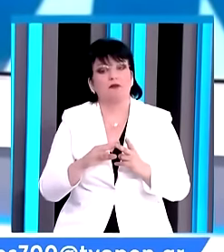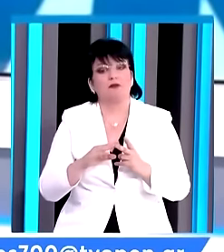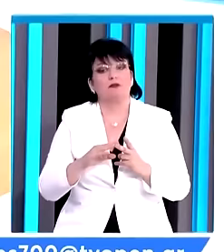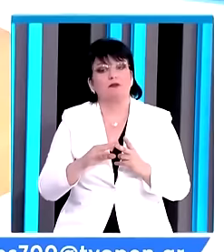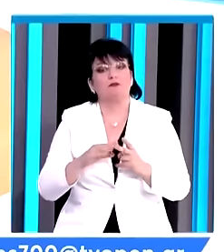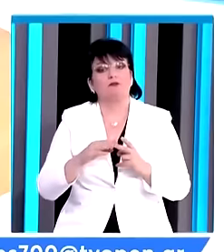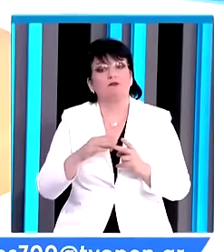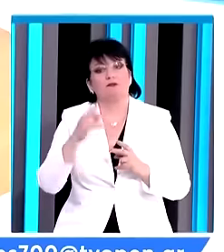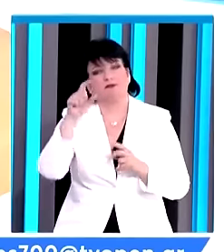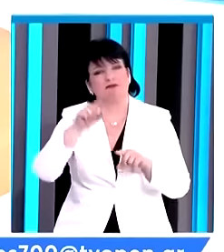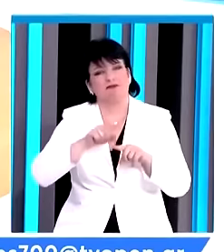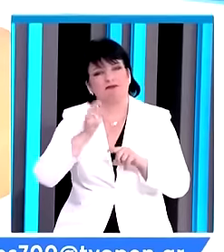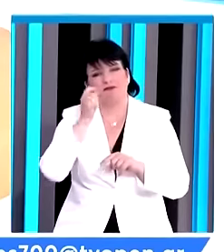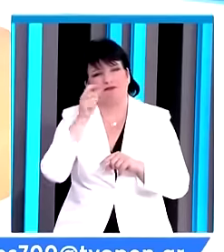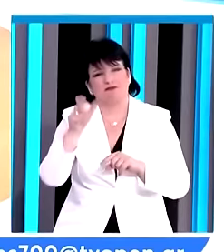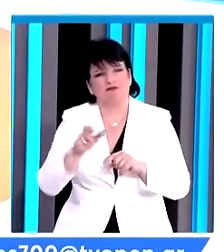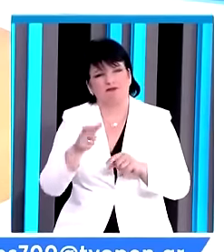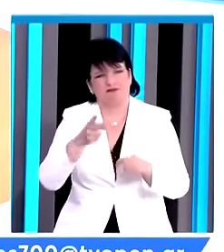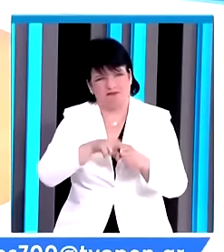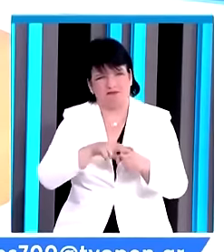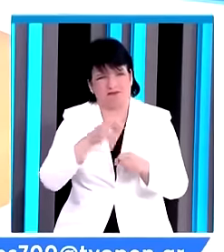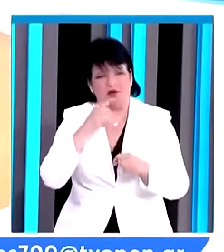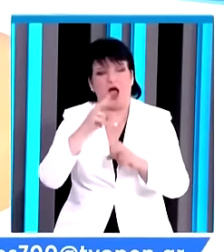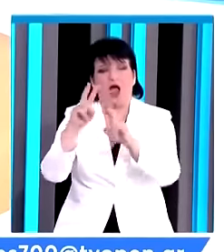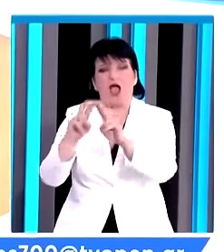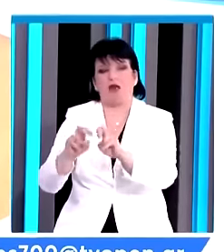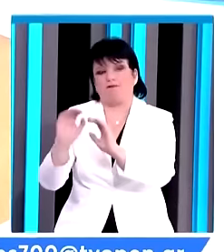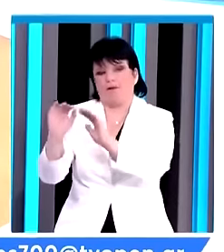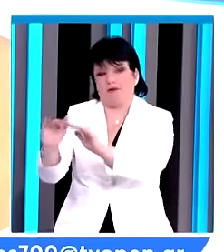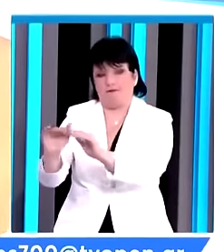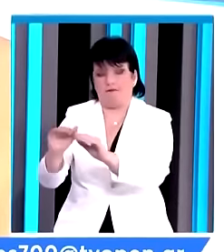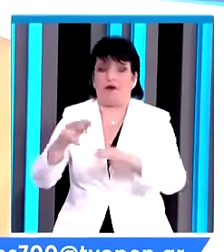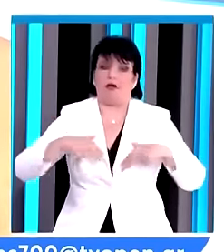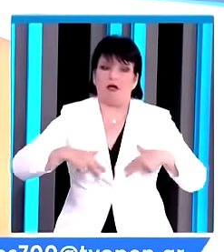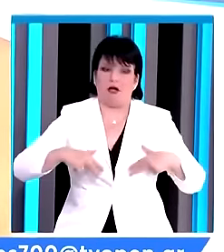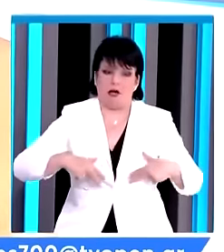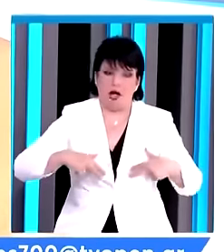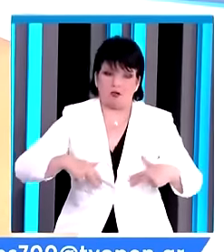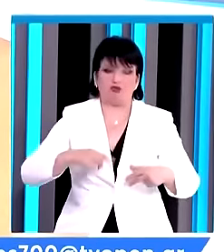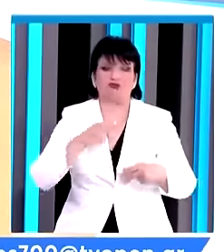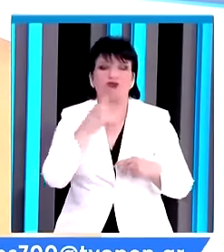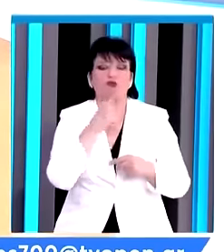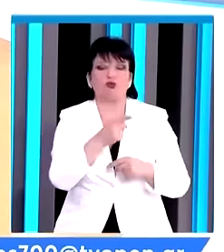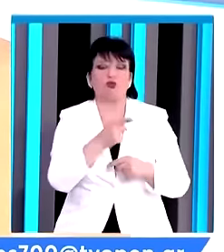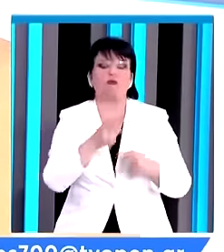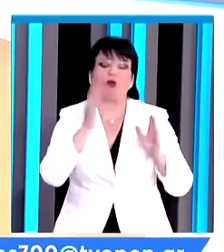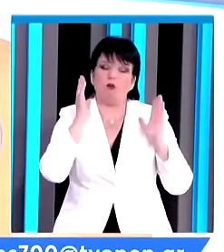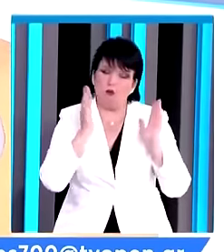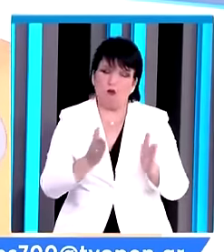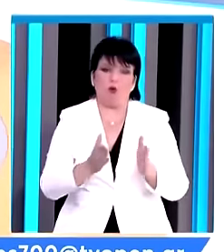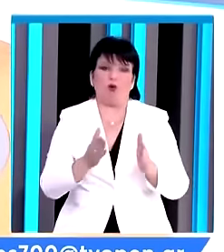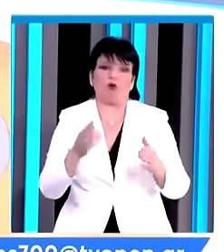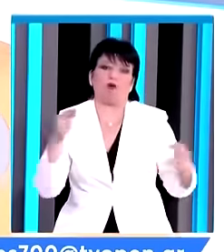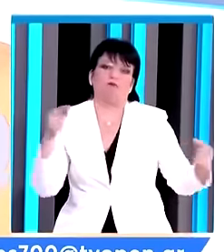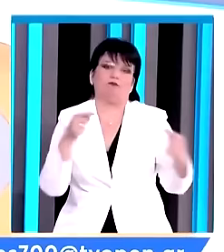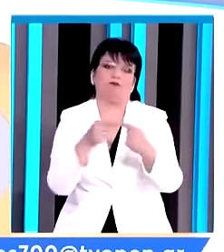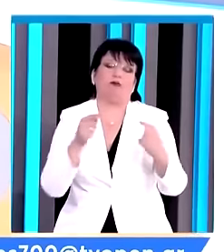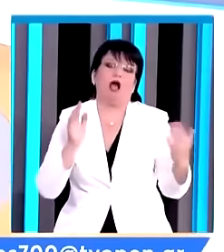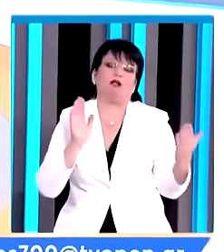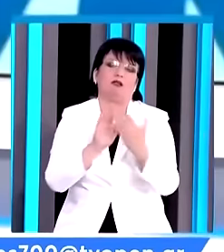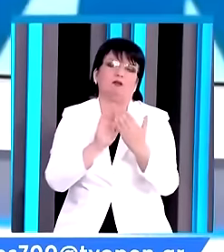πια είναι στη φάση της εξιχνίασης, και με το κράτος να αποδεικνύει ότι μπορεί να τα βάλει με